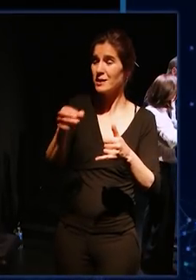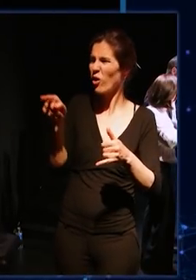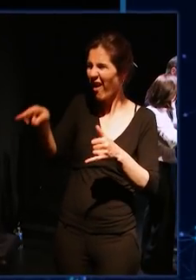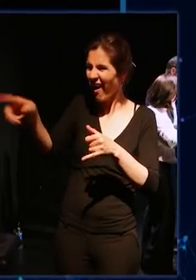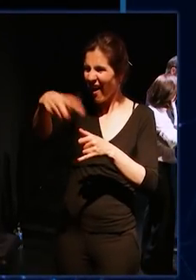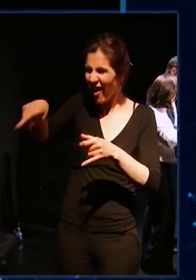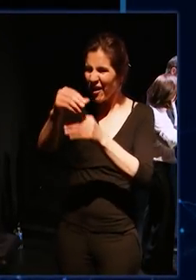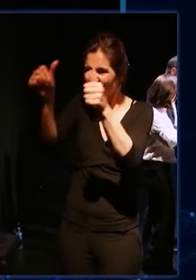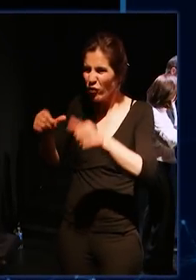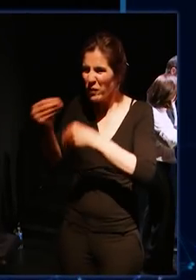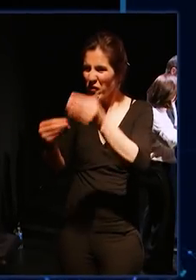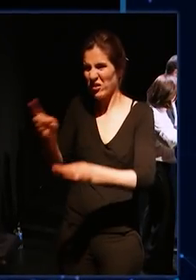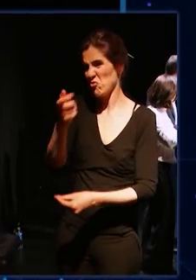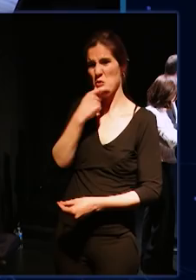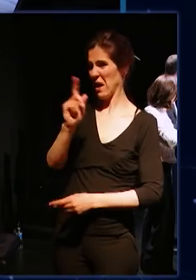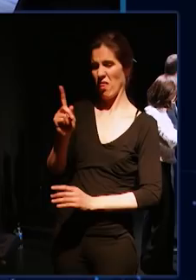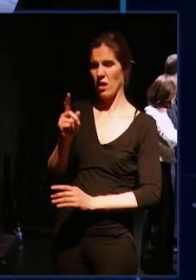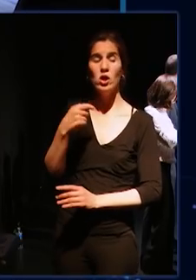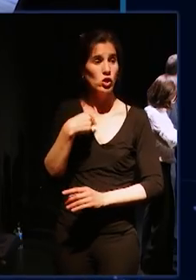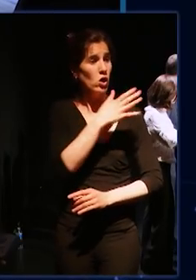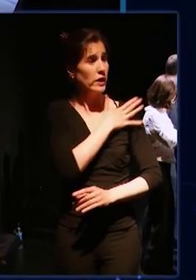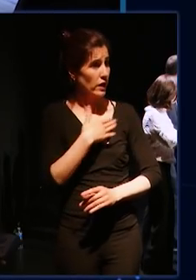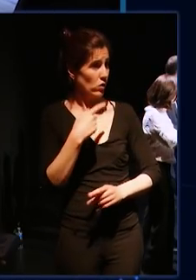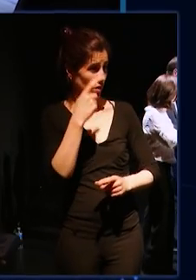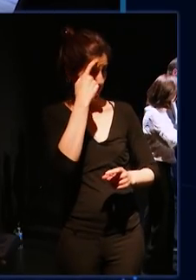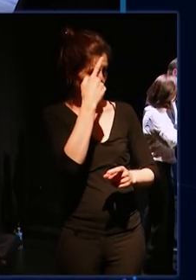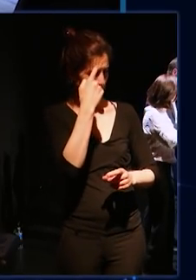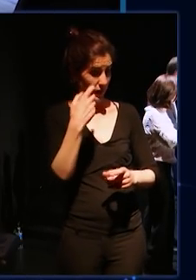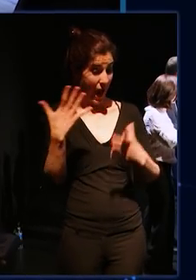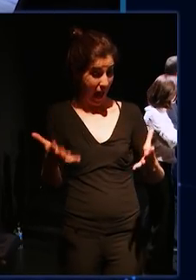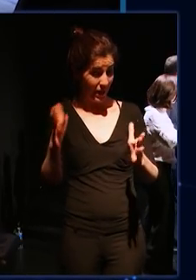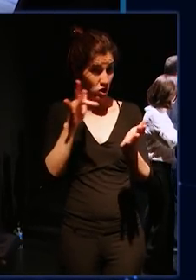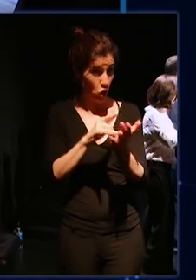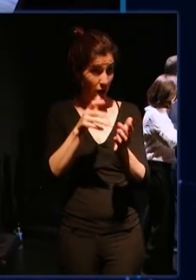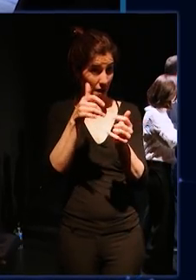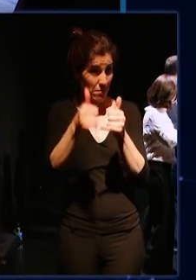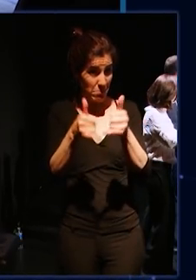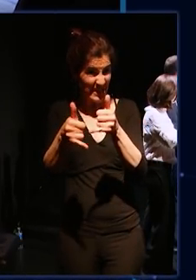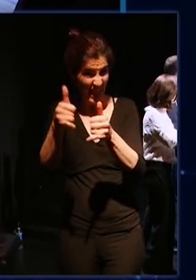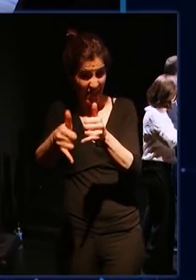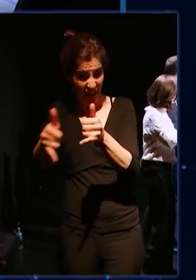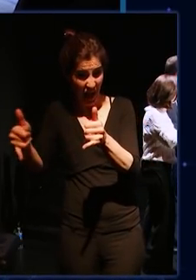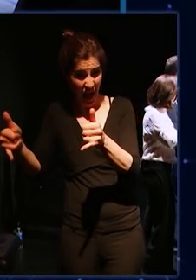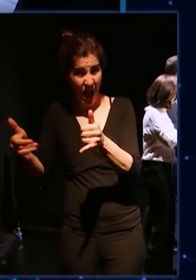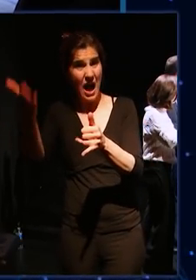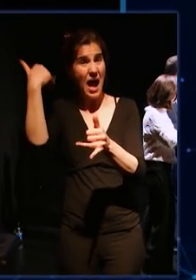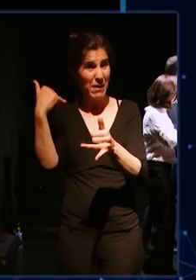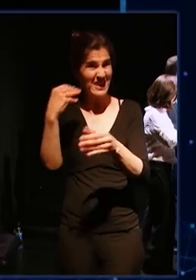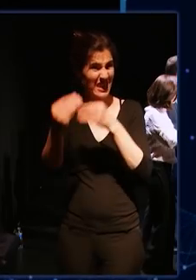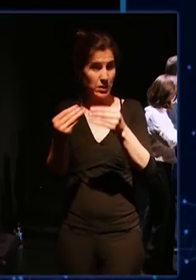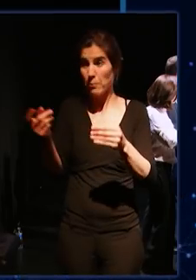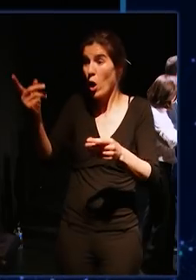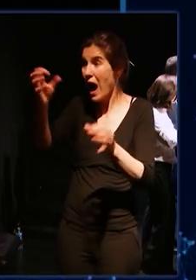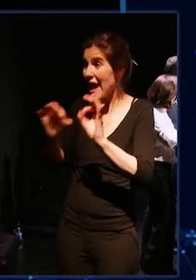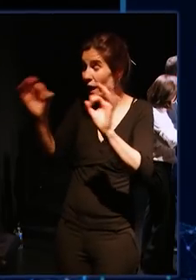que hem fet. Jo li voldria recordar que allà on hi ha ara la bicicleta, no sé si recorda vostè què hi havia. No li agrada a ningú el que han fet,